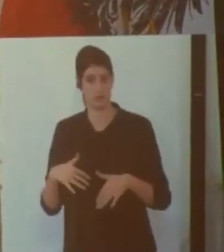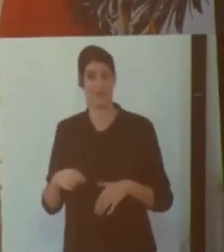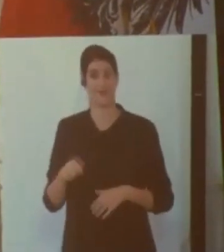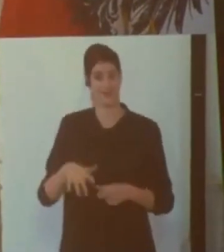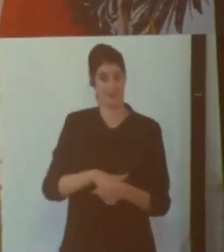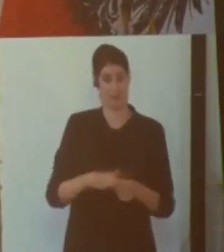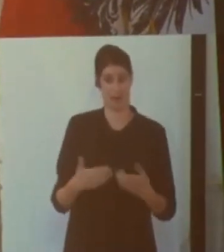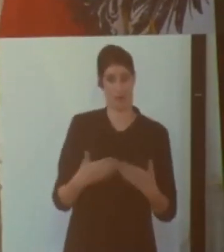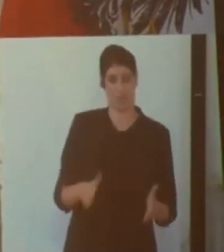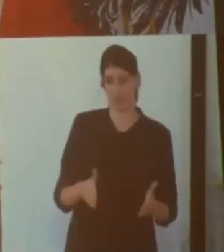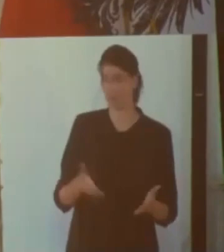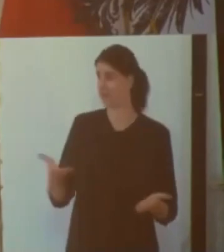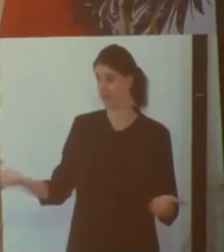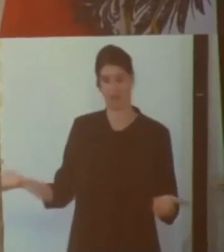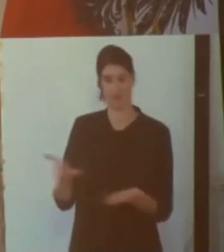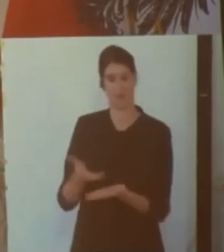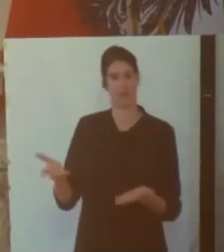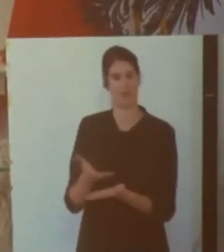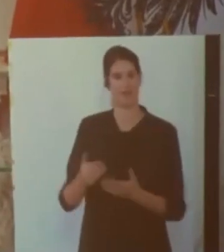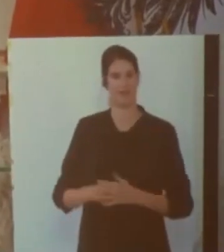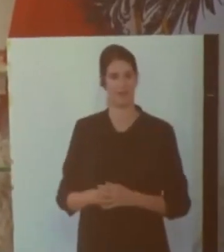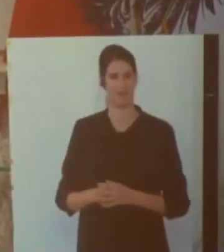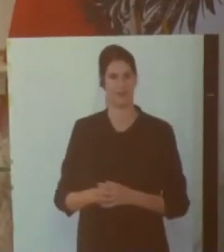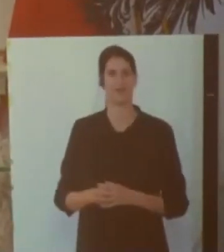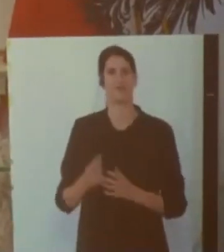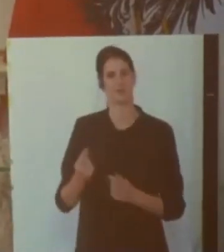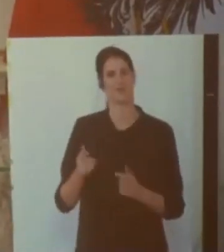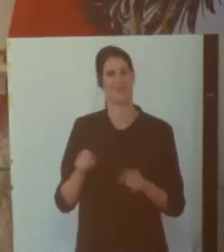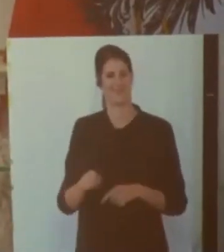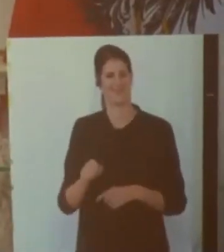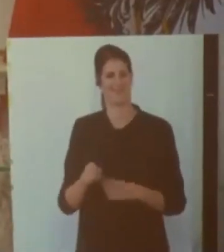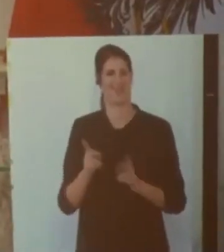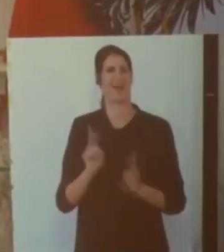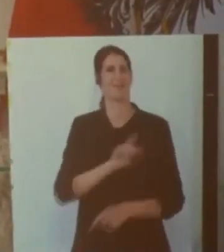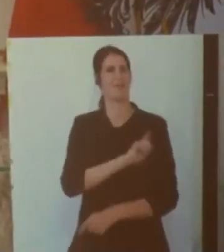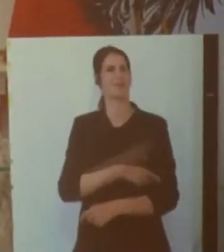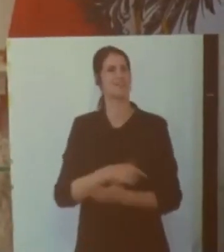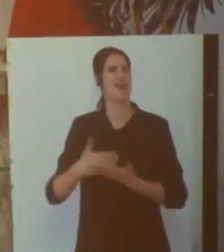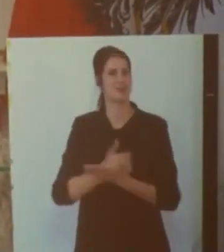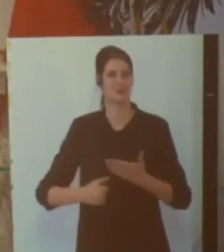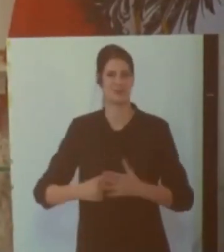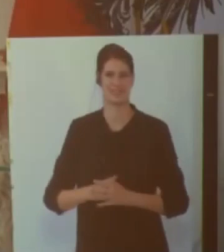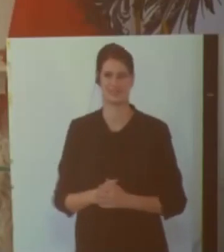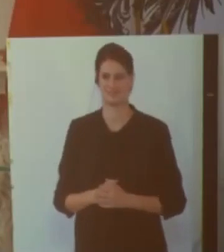diese offenen Stellen zu vermitteln. Diese Potenziale wollen und müssen wir nutzen.